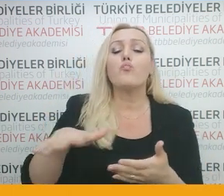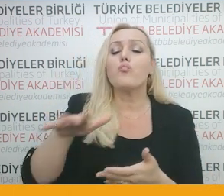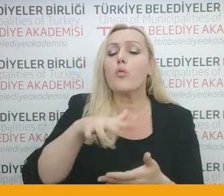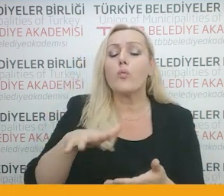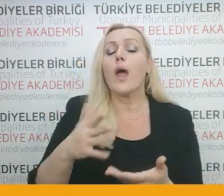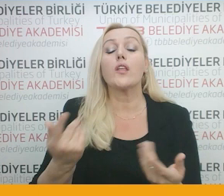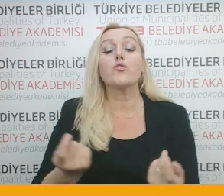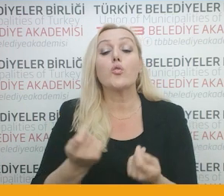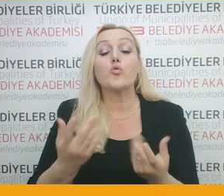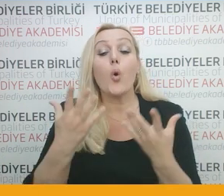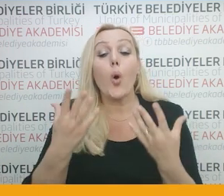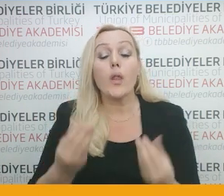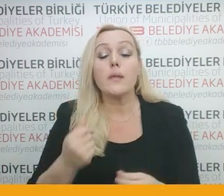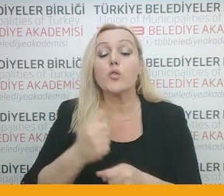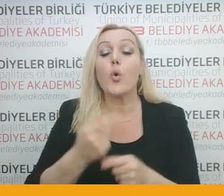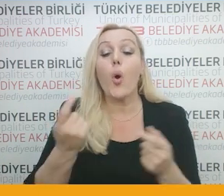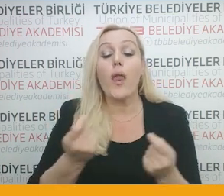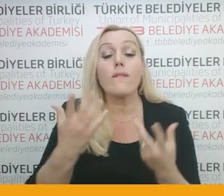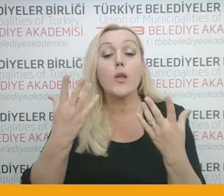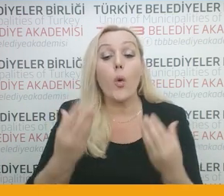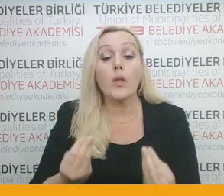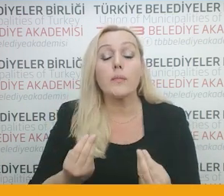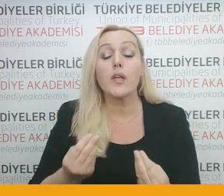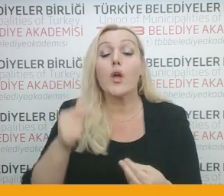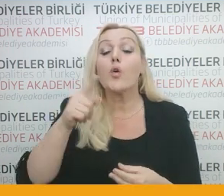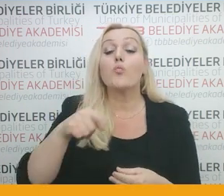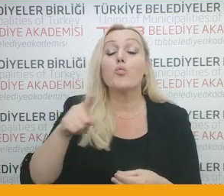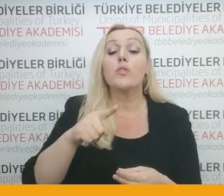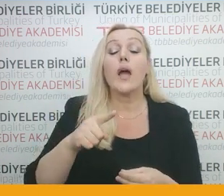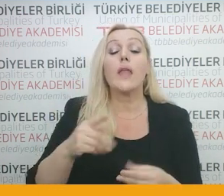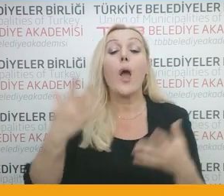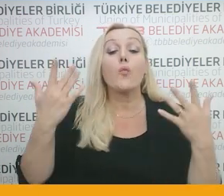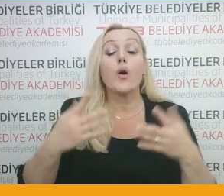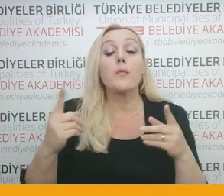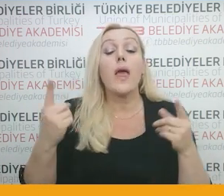gibi görevlerde muhasebe yetkilisine karşı sorumludur.